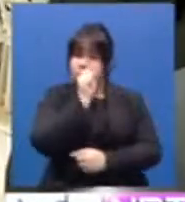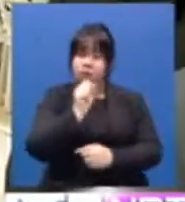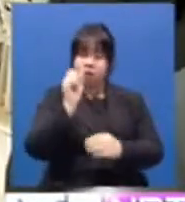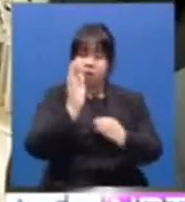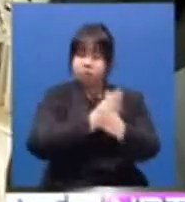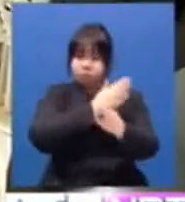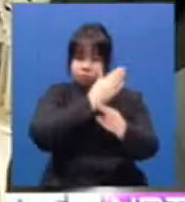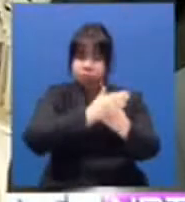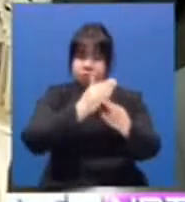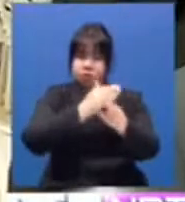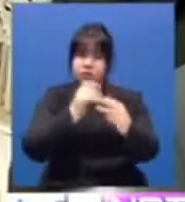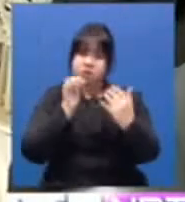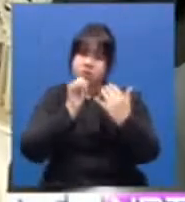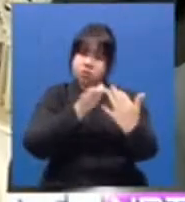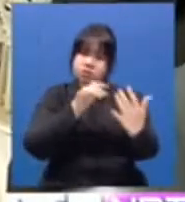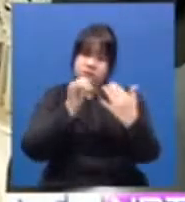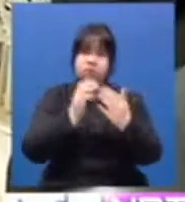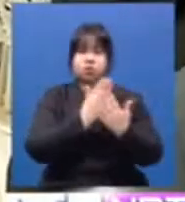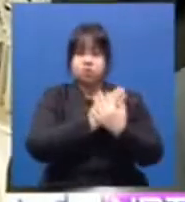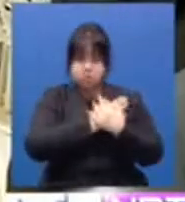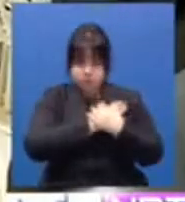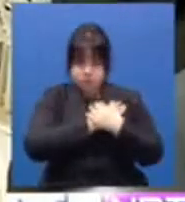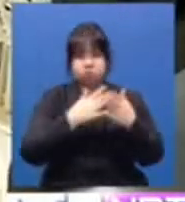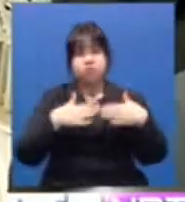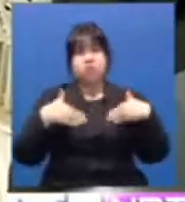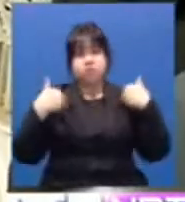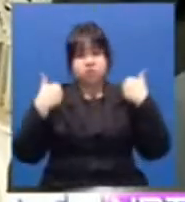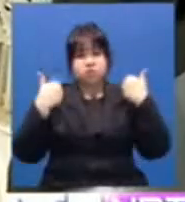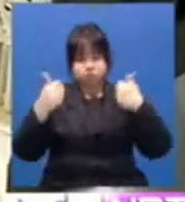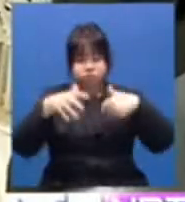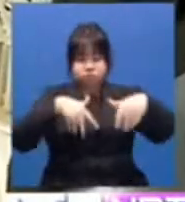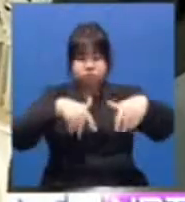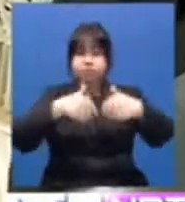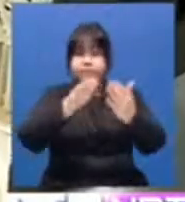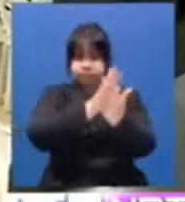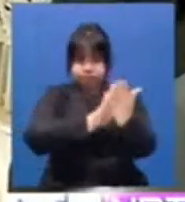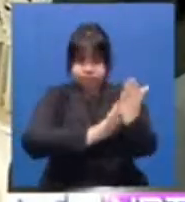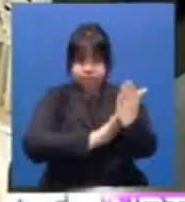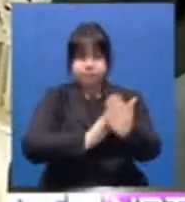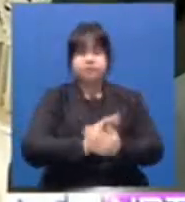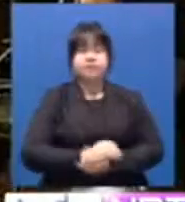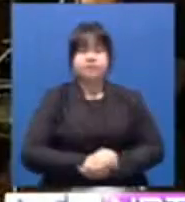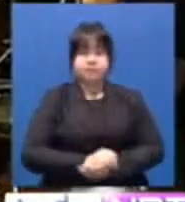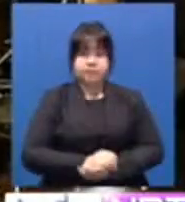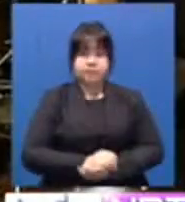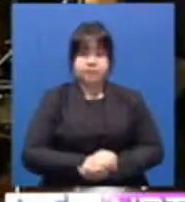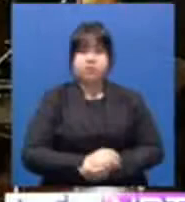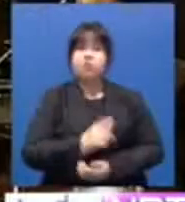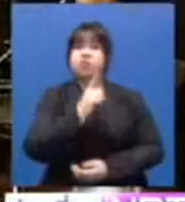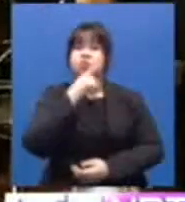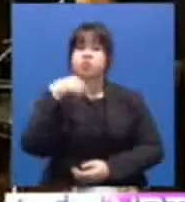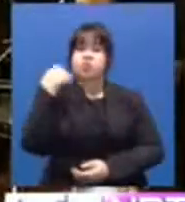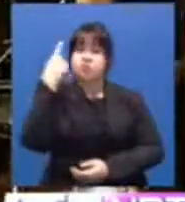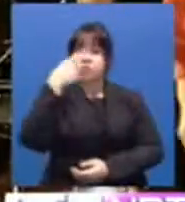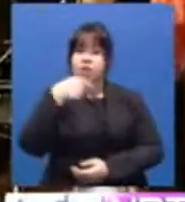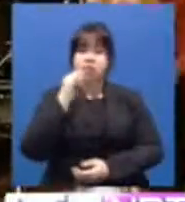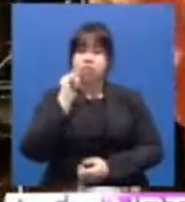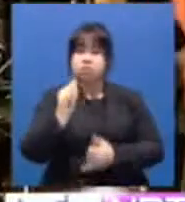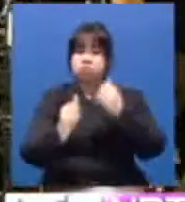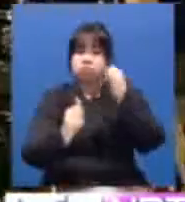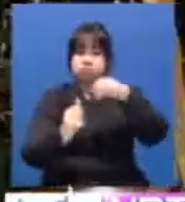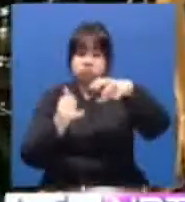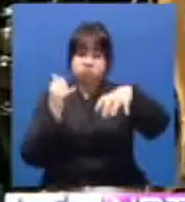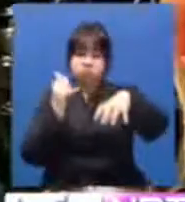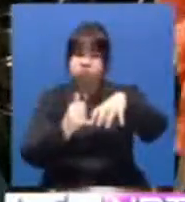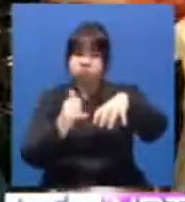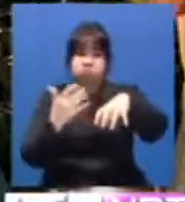เป็นสื่อของความรักความสุขของพี่น้องคนไทยทั้งแผ่นดินครับ สำหรับผู้ที่ไม่สามารถมาร่วมชมคอนเสิร์ตณอินดอร์สเตเ